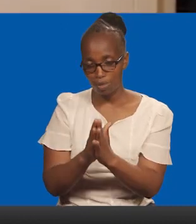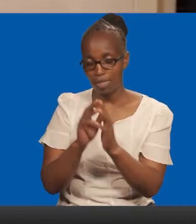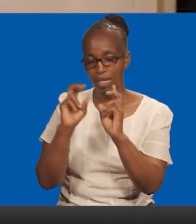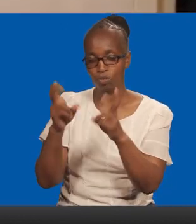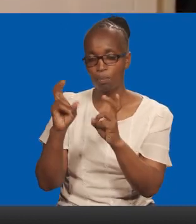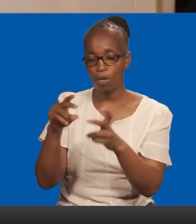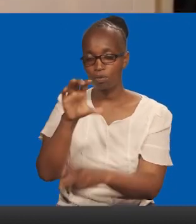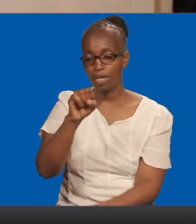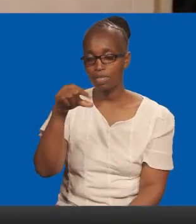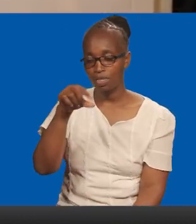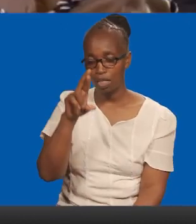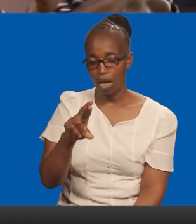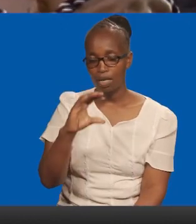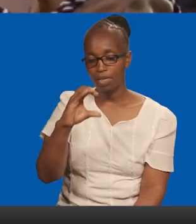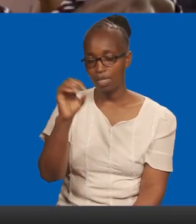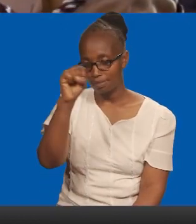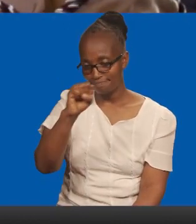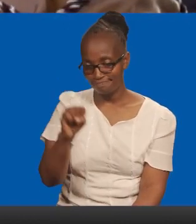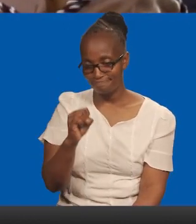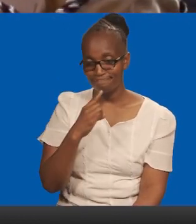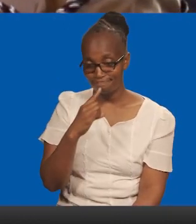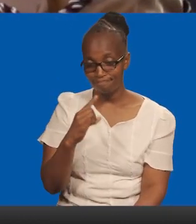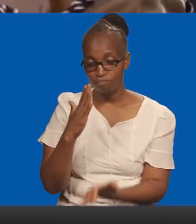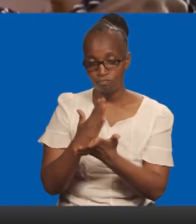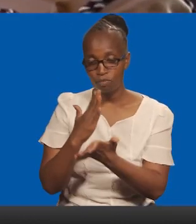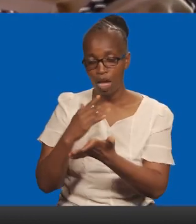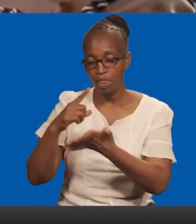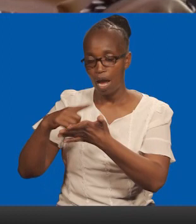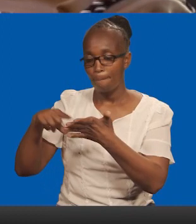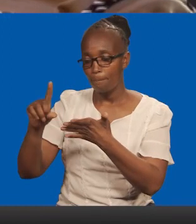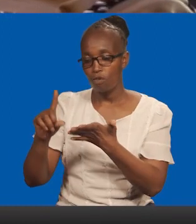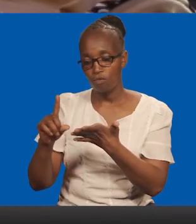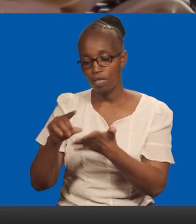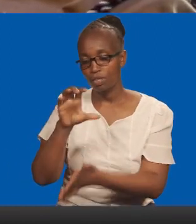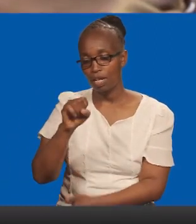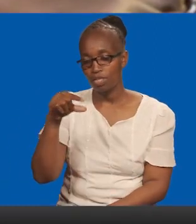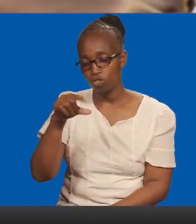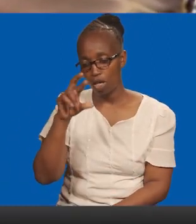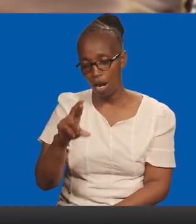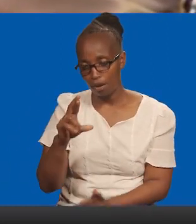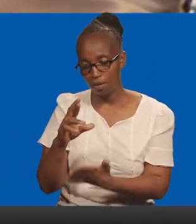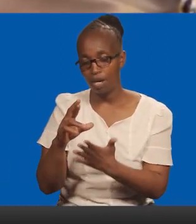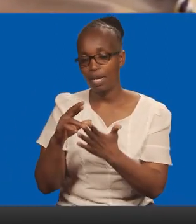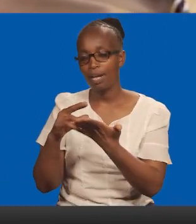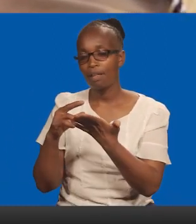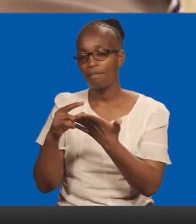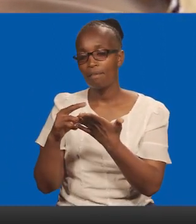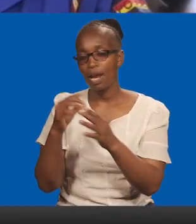Kindiki amesema wamepitisha sheria ya udhibiti wa maeneo ya kiusalama itakayohakikisha kuwa